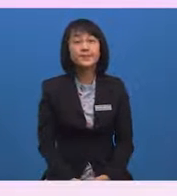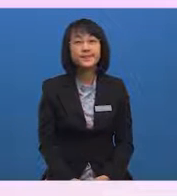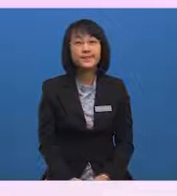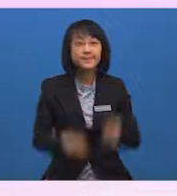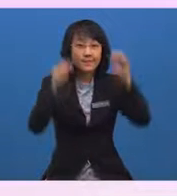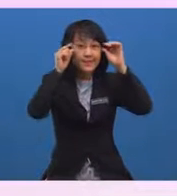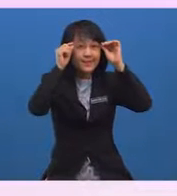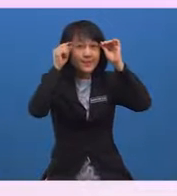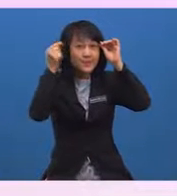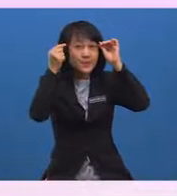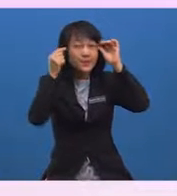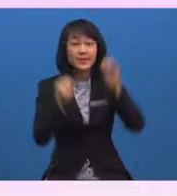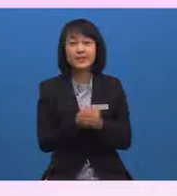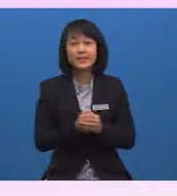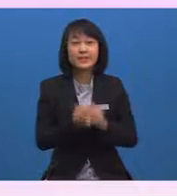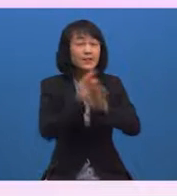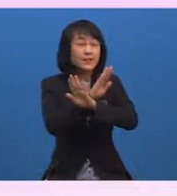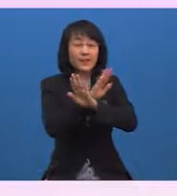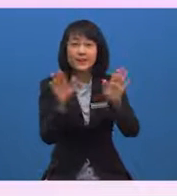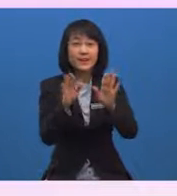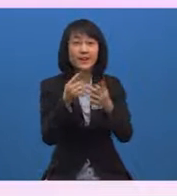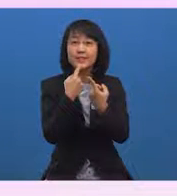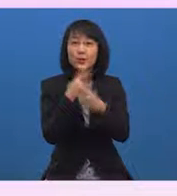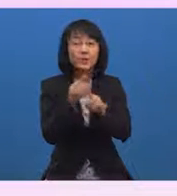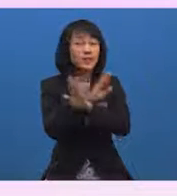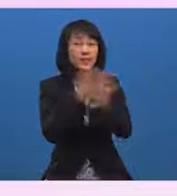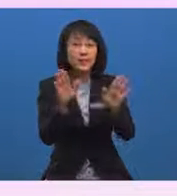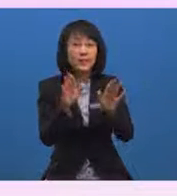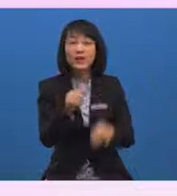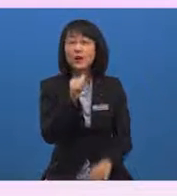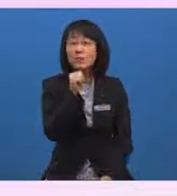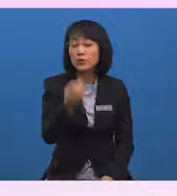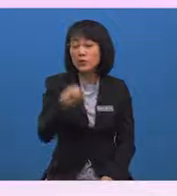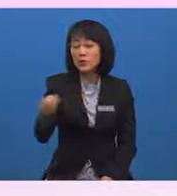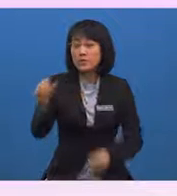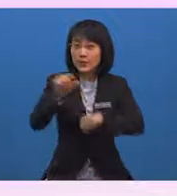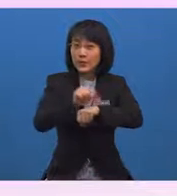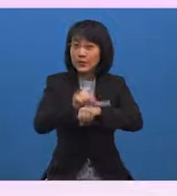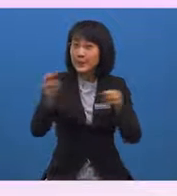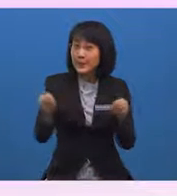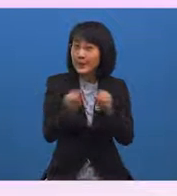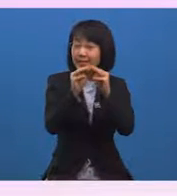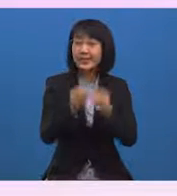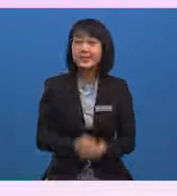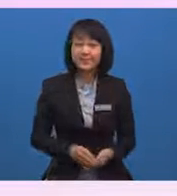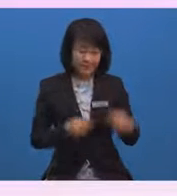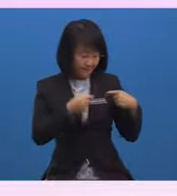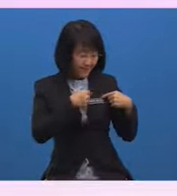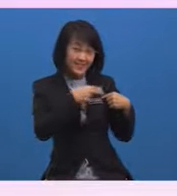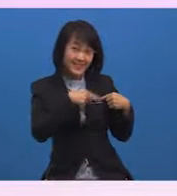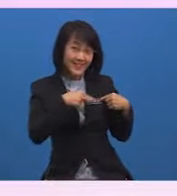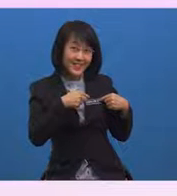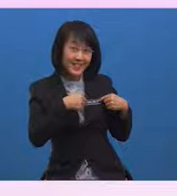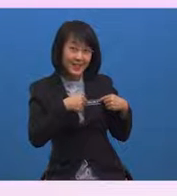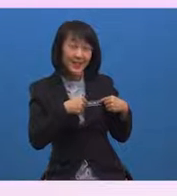Cermin mata, jawapannya tidak. Ia bukan objek menggunakan magnet. Tanda nama, jawapannya